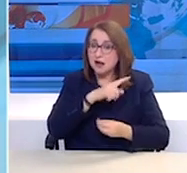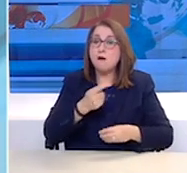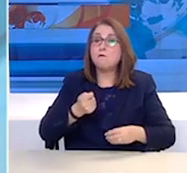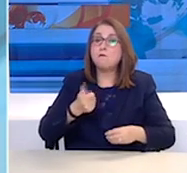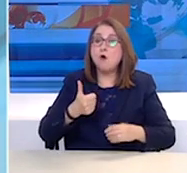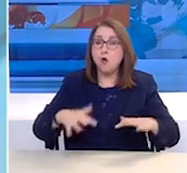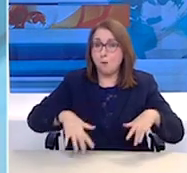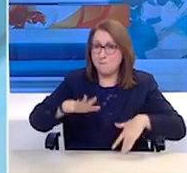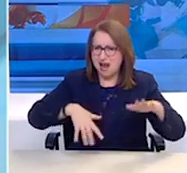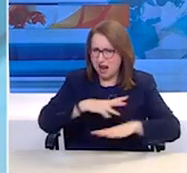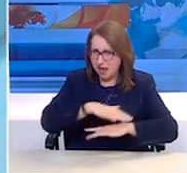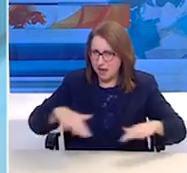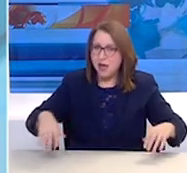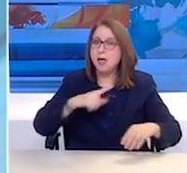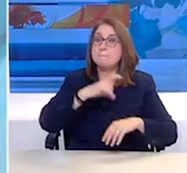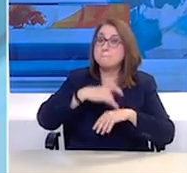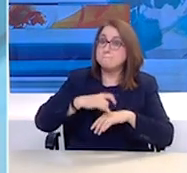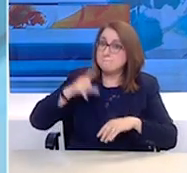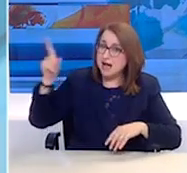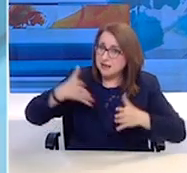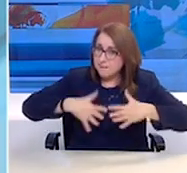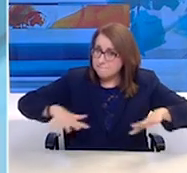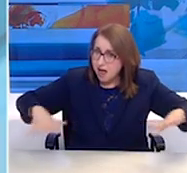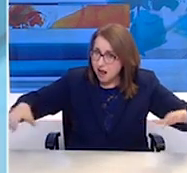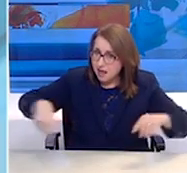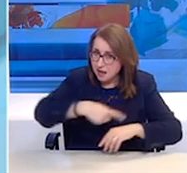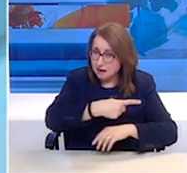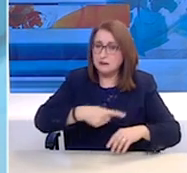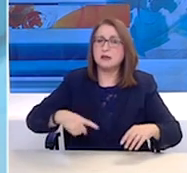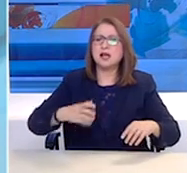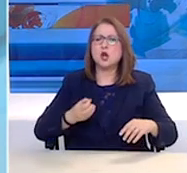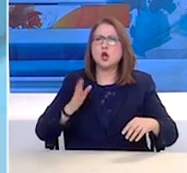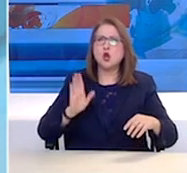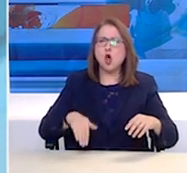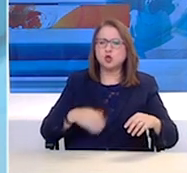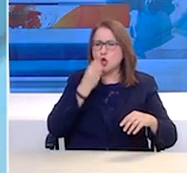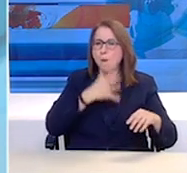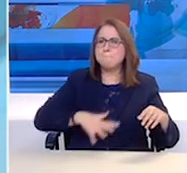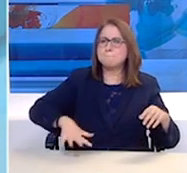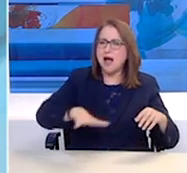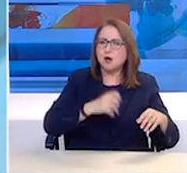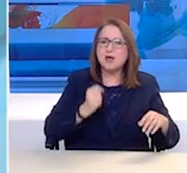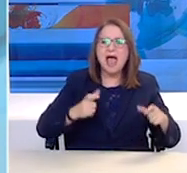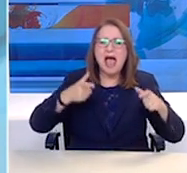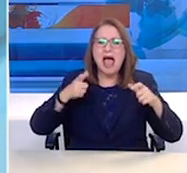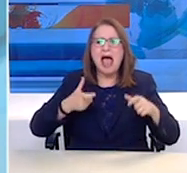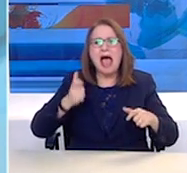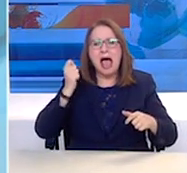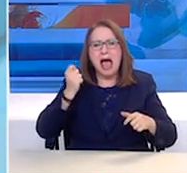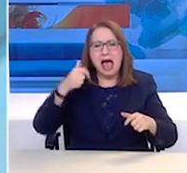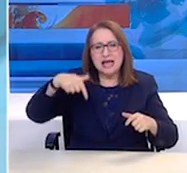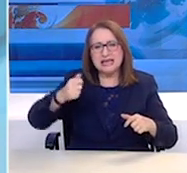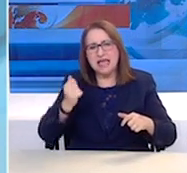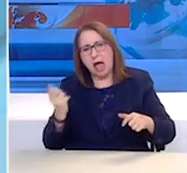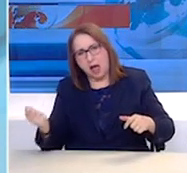Βόλου, καθώς και στην παραλιακή ζώνη της Πάτρας και συγκεκριμένα στην περιοχή Νότιο Πάρκο και στην περιοχή Πλάζ Αγιάς. Επίσης,